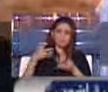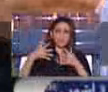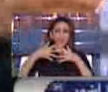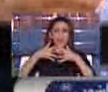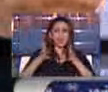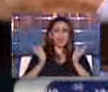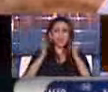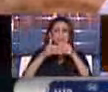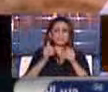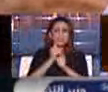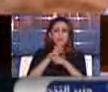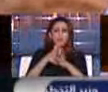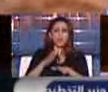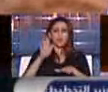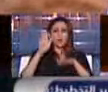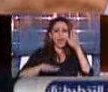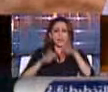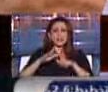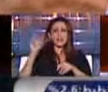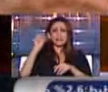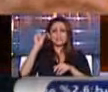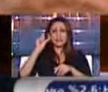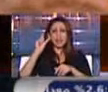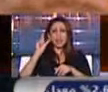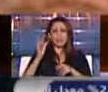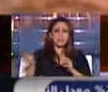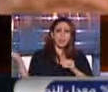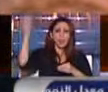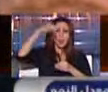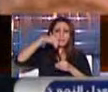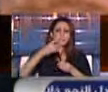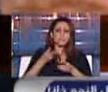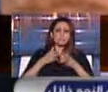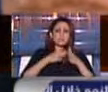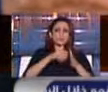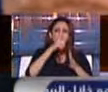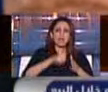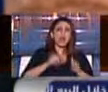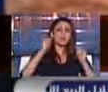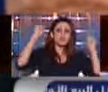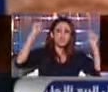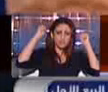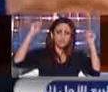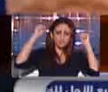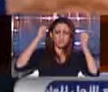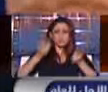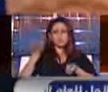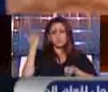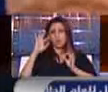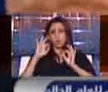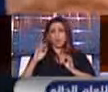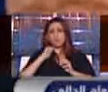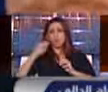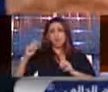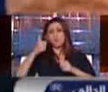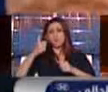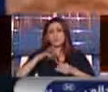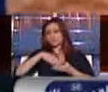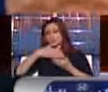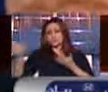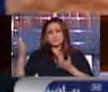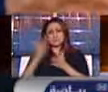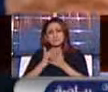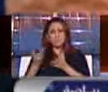الحرية والعدالة وهو اللي هو سمير بدر وهو سبب الاعتصامات في السويس دلوقتي. ليه؟ انا عايز اعرف. احنا عايزين نوصل لمصر مرحلة جميلة، مرحلة